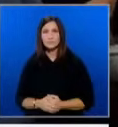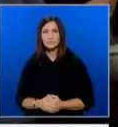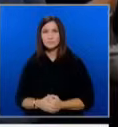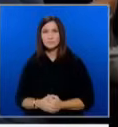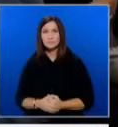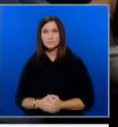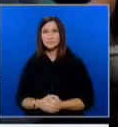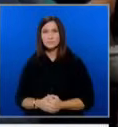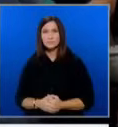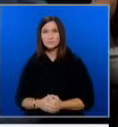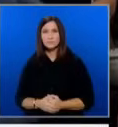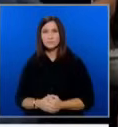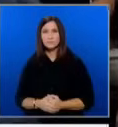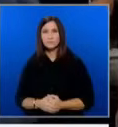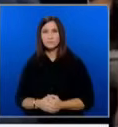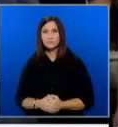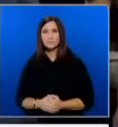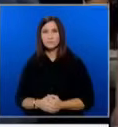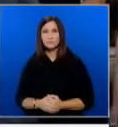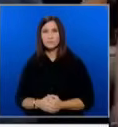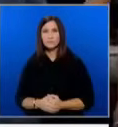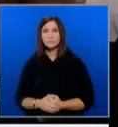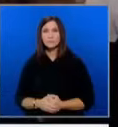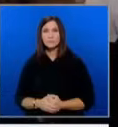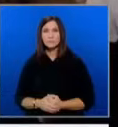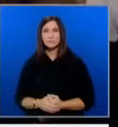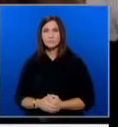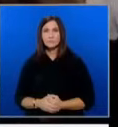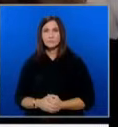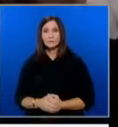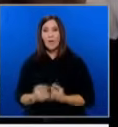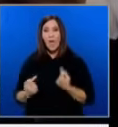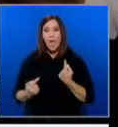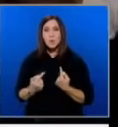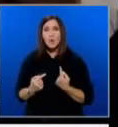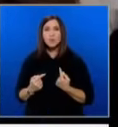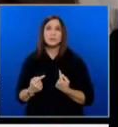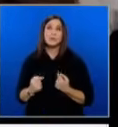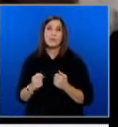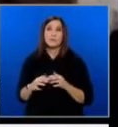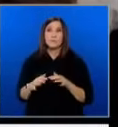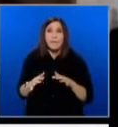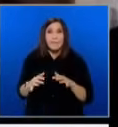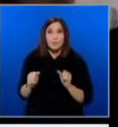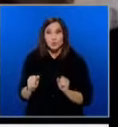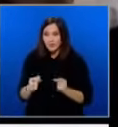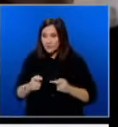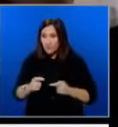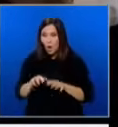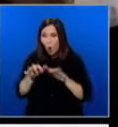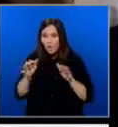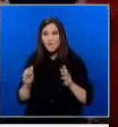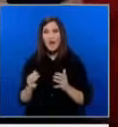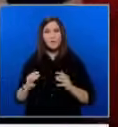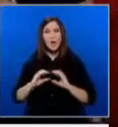привет. Привет, маленький. Привет, хорошо тебя слышать. Емоции и трепетно очакване в овалния кабинет. Джо Байден